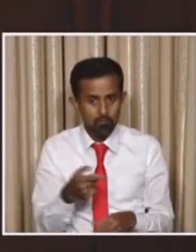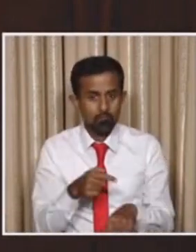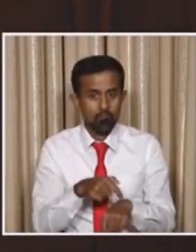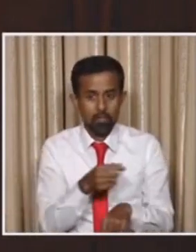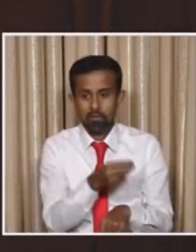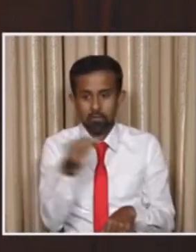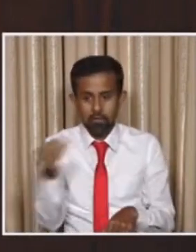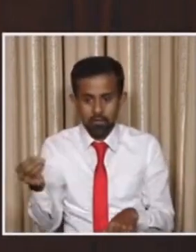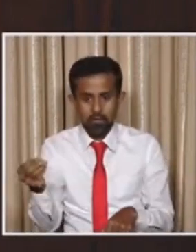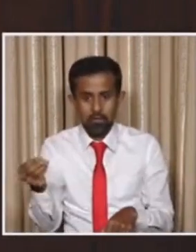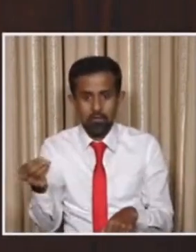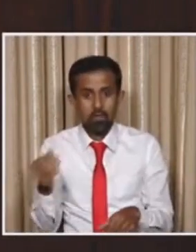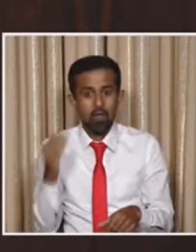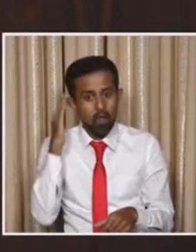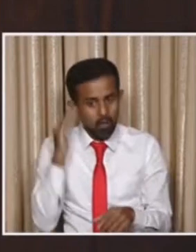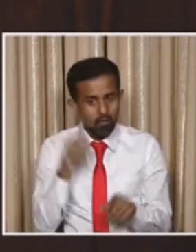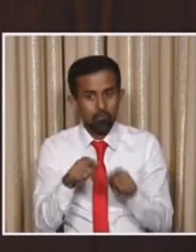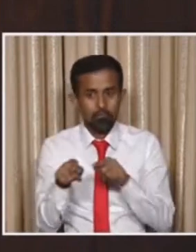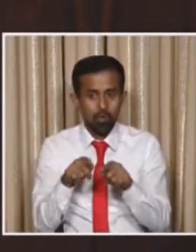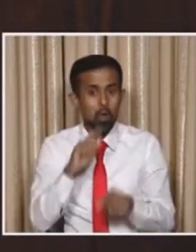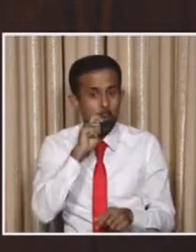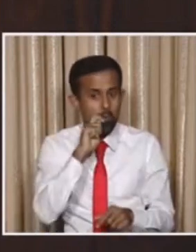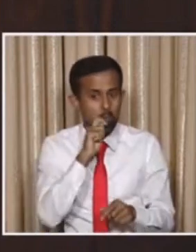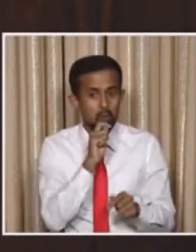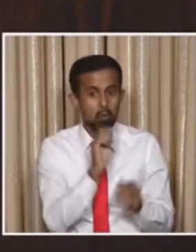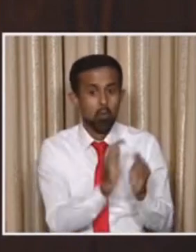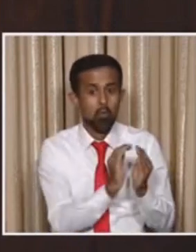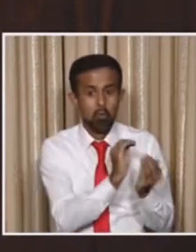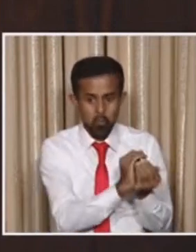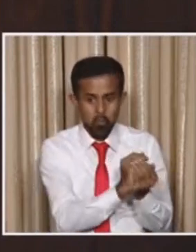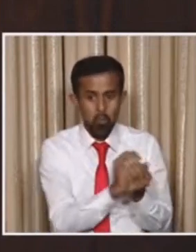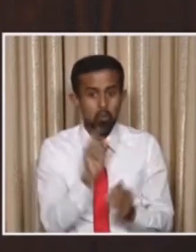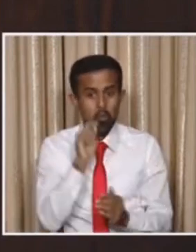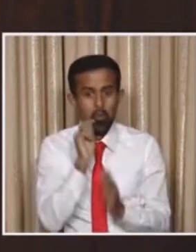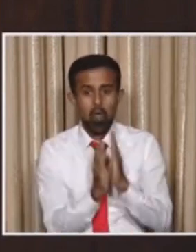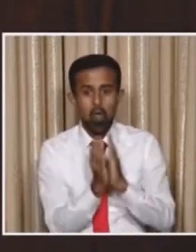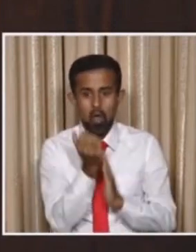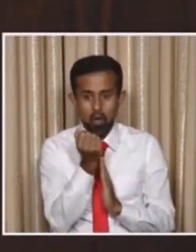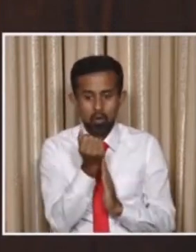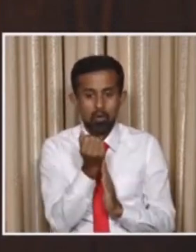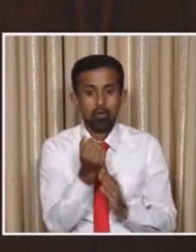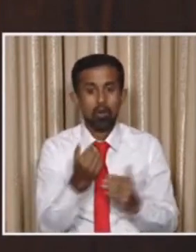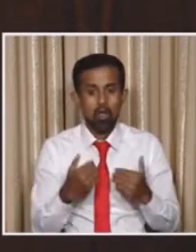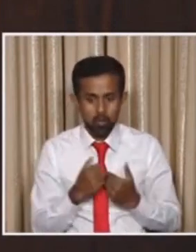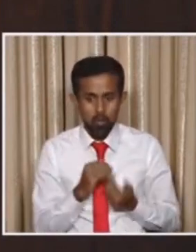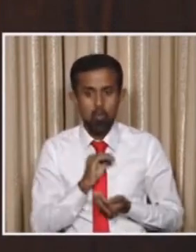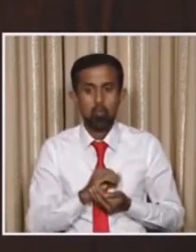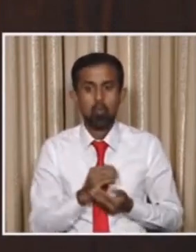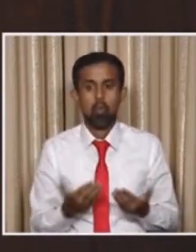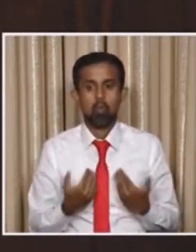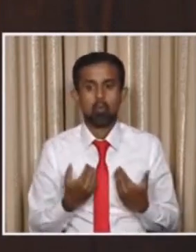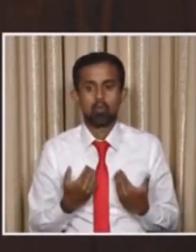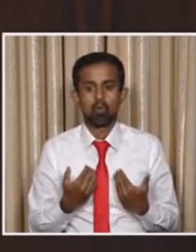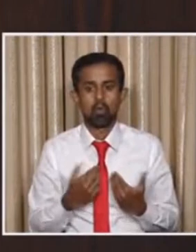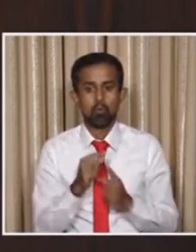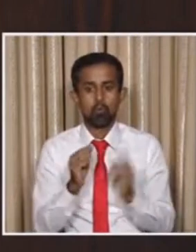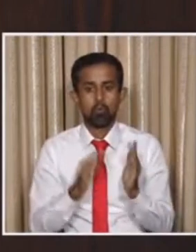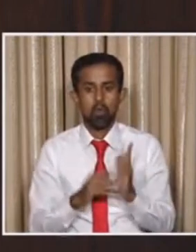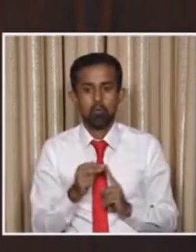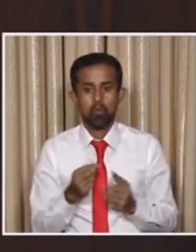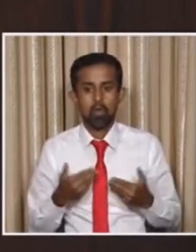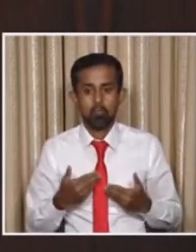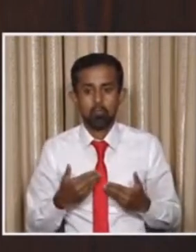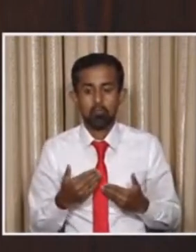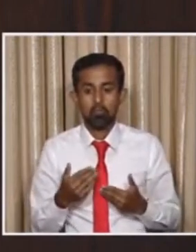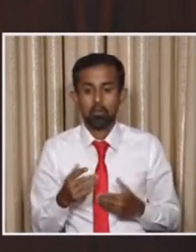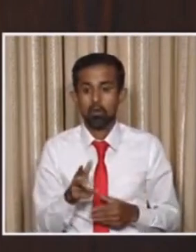අවශ්‍ය කාන්තාව විදිහට පුරුෂයන්ගේ ආධිපත්‍යයත් අපේ පුරුෂ අයිතිවාසිකම් පුරුෂ විදිහට අපිටත් ආරක්ෂා වෙන්න ඕන නිසා මන්ත්‍රීවරයෙක් විදිහට අපි සභාගමේ එතුමියට කතා